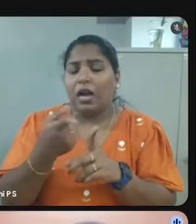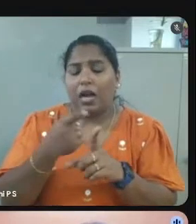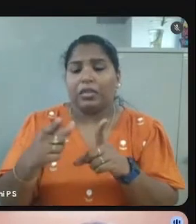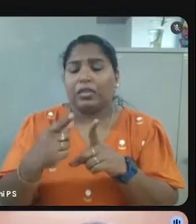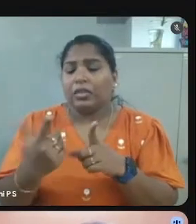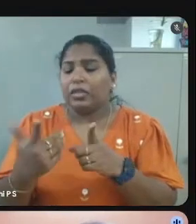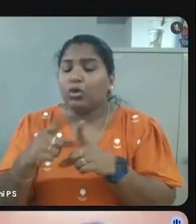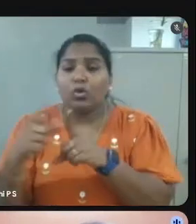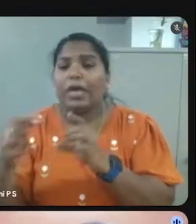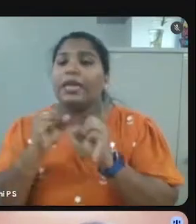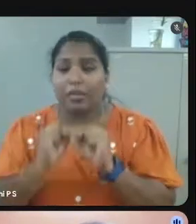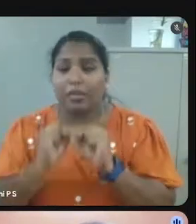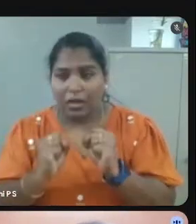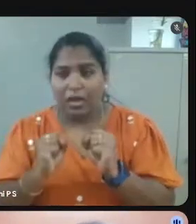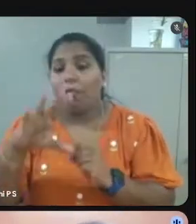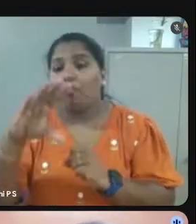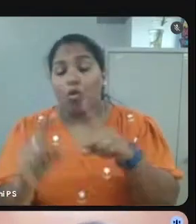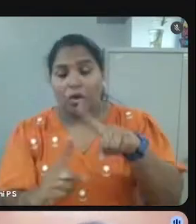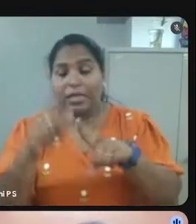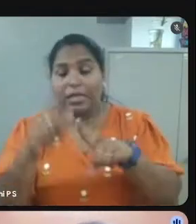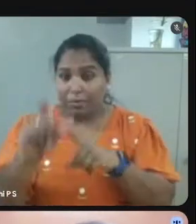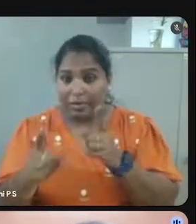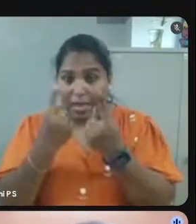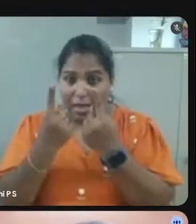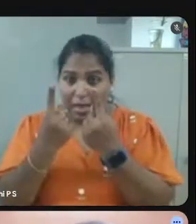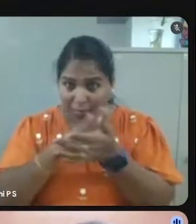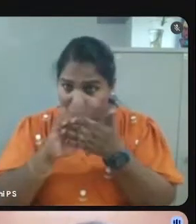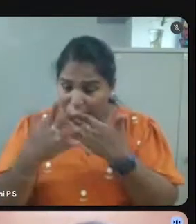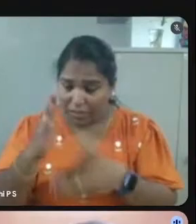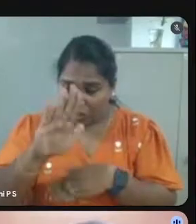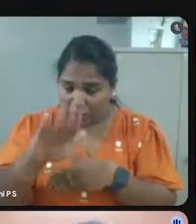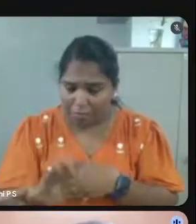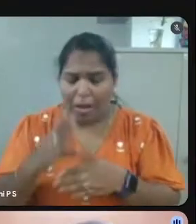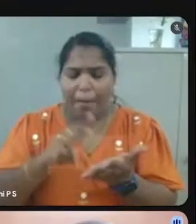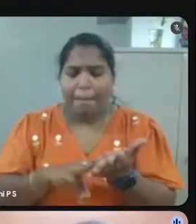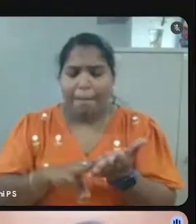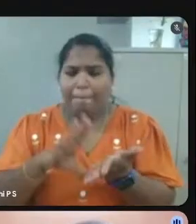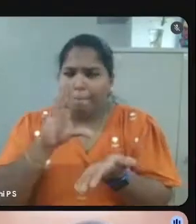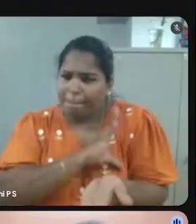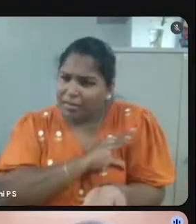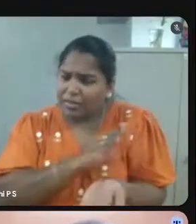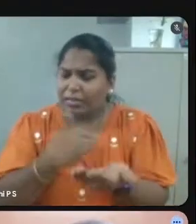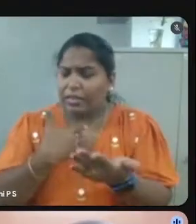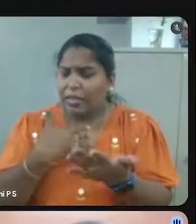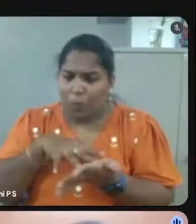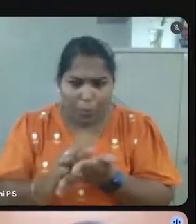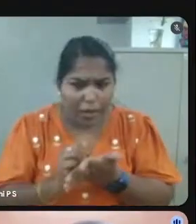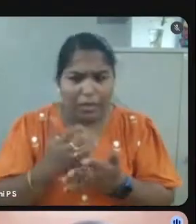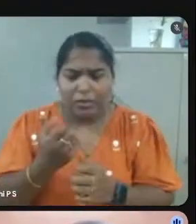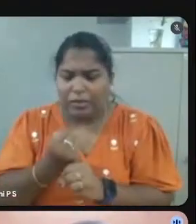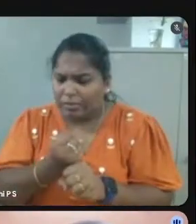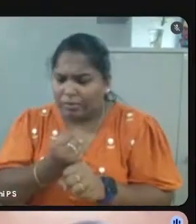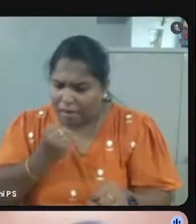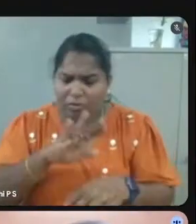ചെയ്യാൻ ബുദ്ധിമുട്ട് കാണും. ഇതൊരു ഓക്യുപേഷണൽ തെറാപ്പിസ്റ്റിന്റെ അസസ്മെന്റ് കഴിയുമ്പോഴത്തേക്കും ആ മസിൽസിന്റെ തളർച്ചയാണോ അതോ മുറുക്കമാണോ, ജോയിന്റിന്